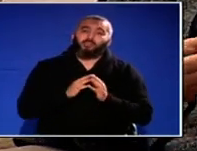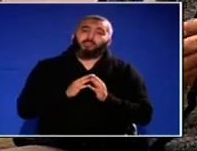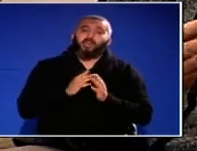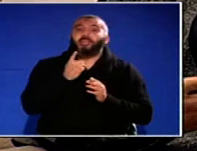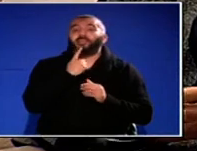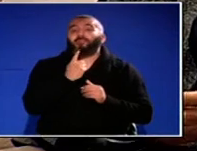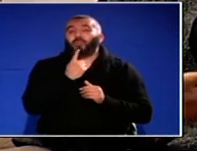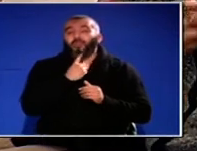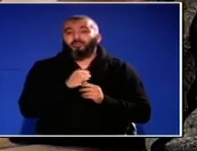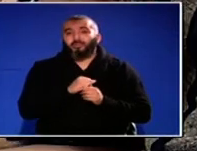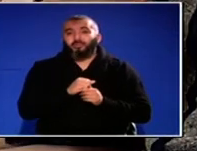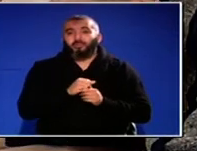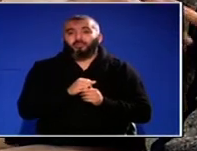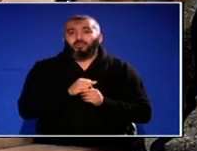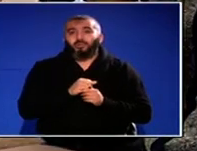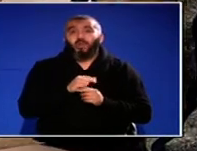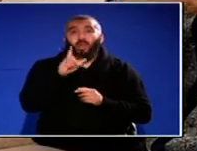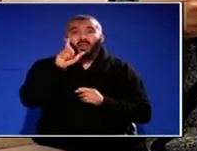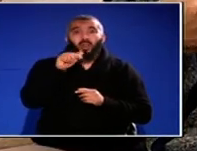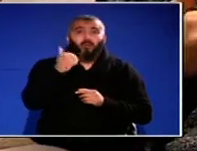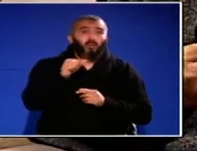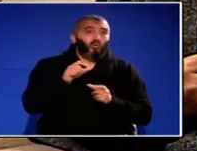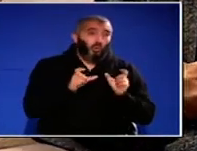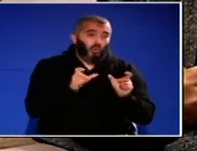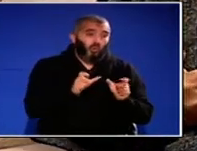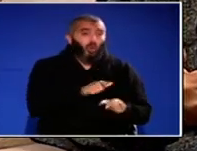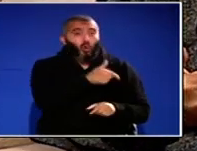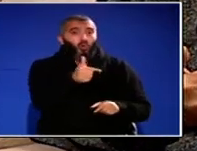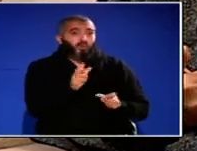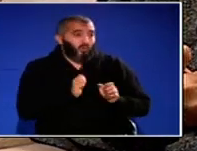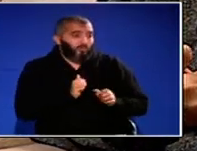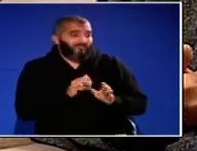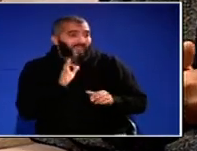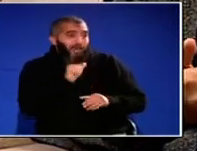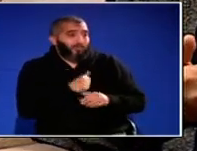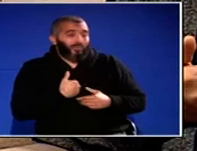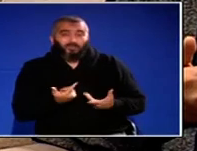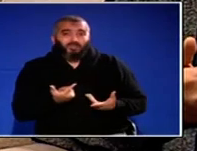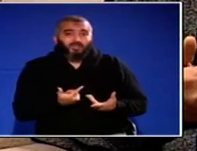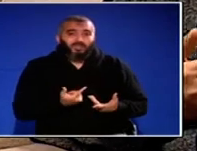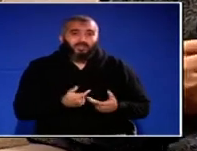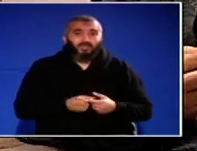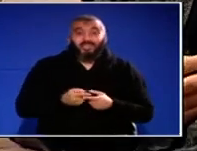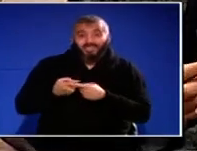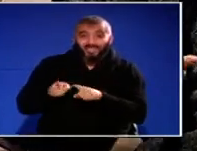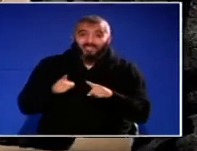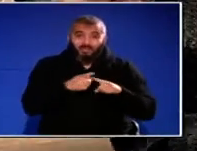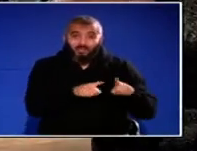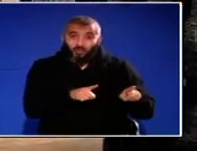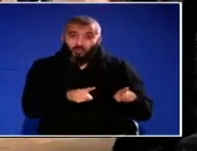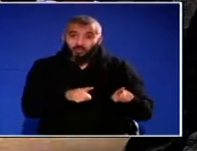كما اللي عنده سلس البول كان اللي عنده هذه سلس آخر أيضا. فالآن هل هو يتحكم في الفرق بين إنسان أنه يتحكم في